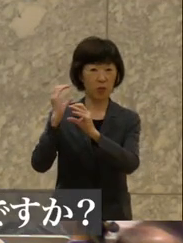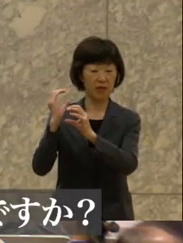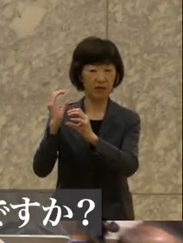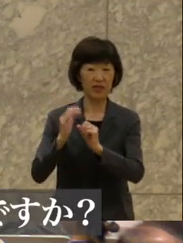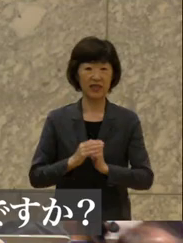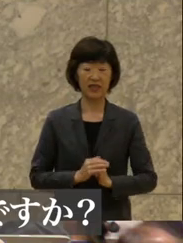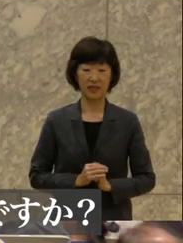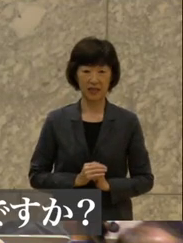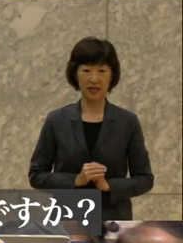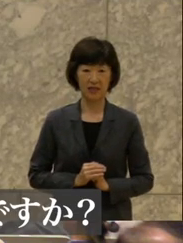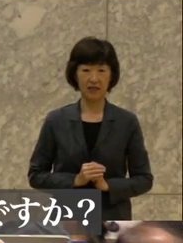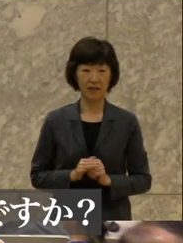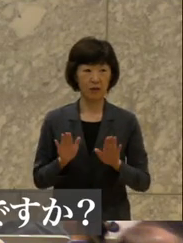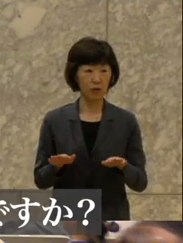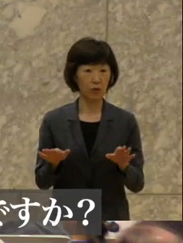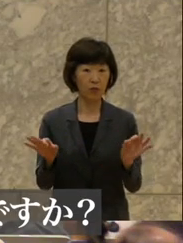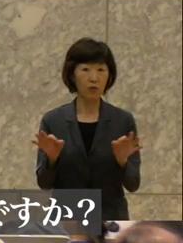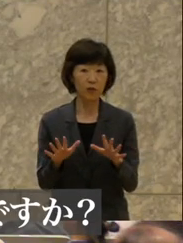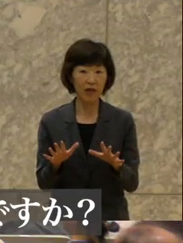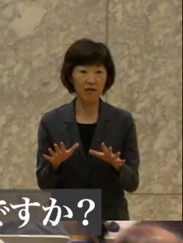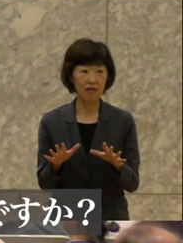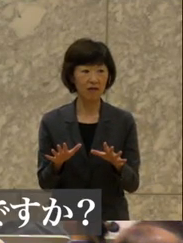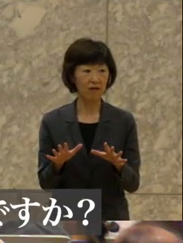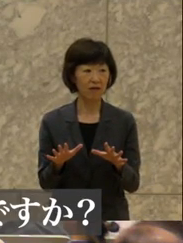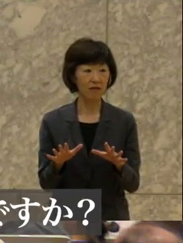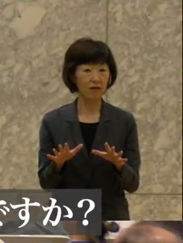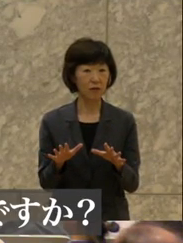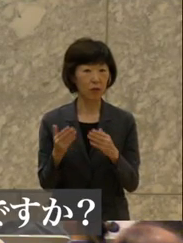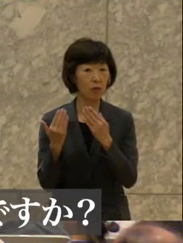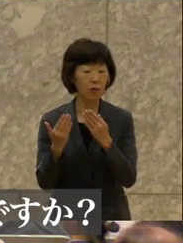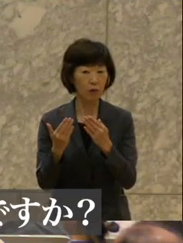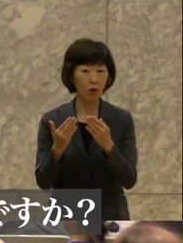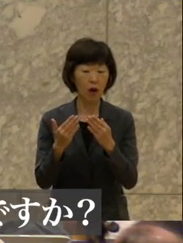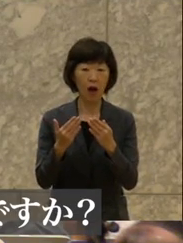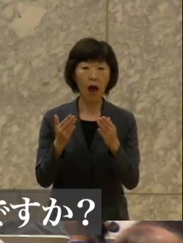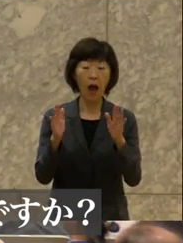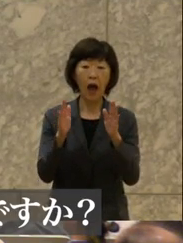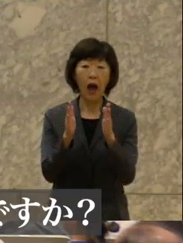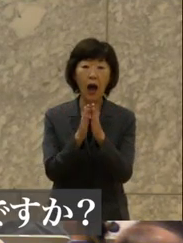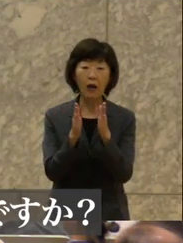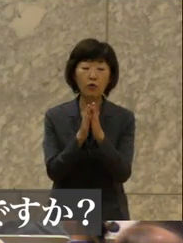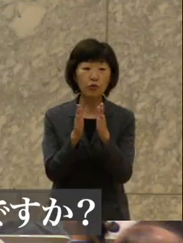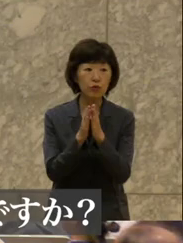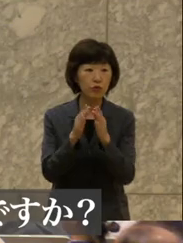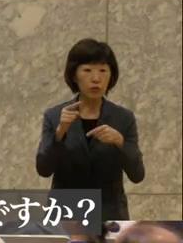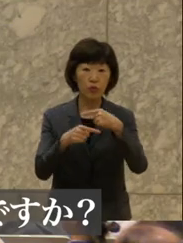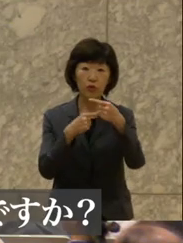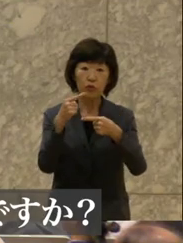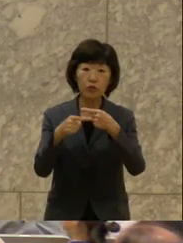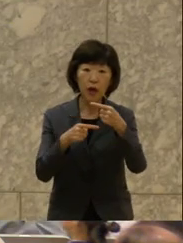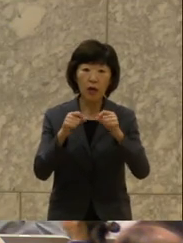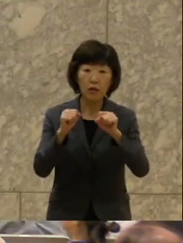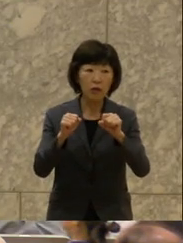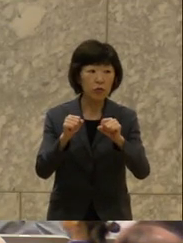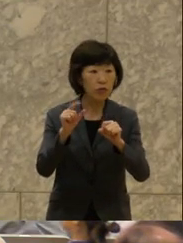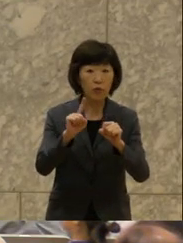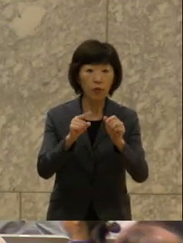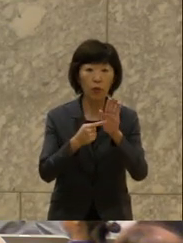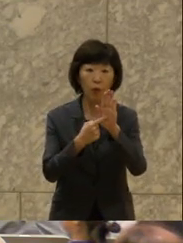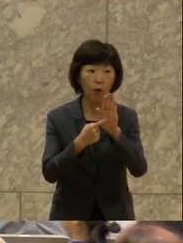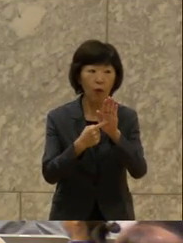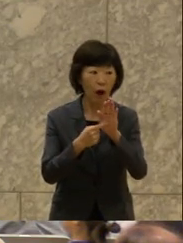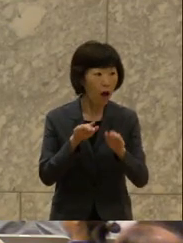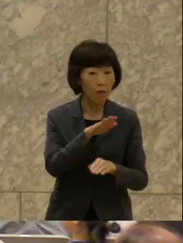で突然ですが拍手を手話でするとどのようになるか皆さんご存知ですか